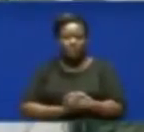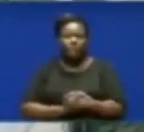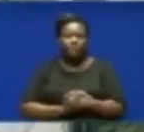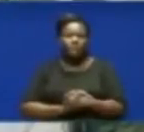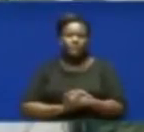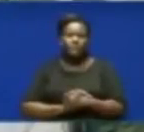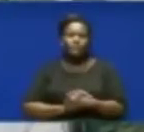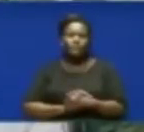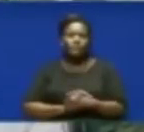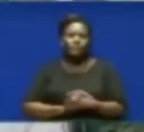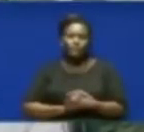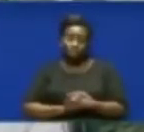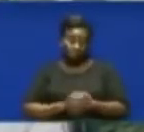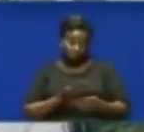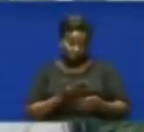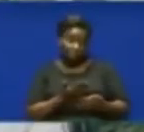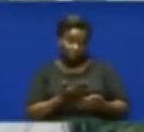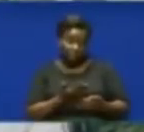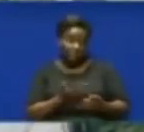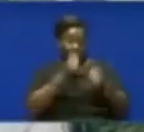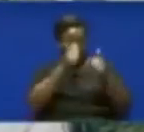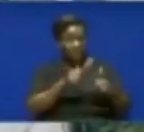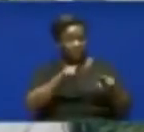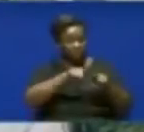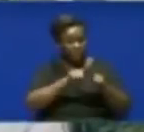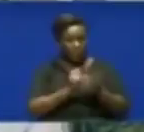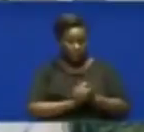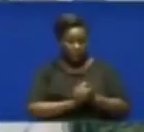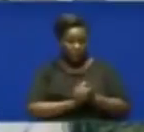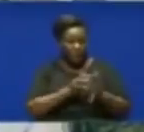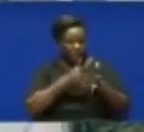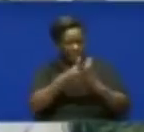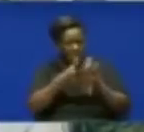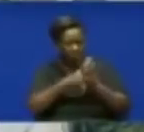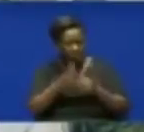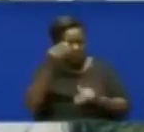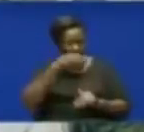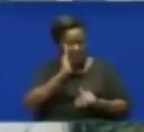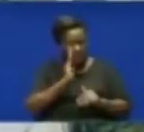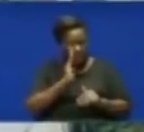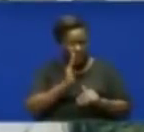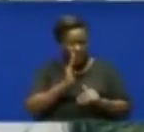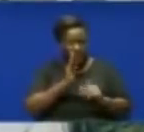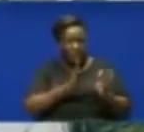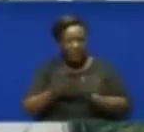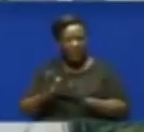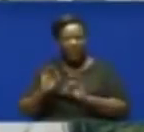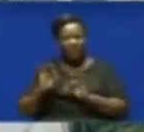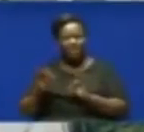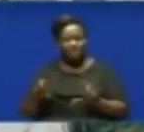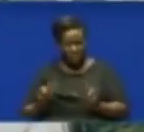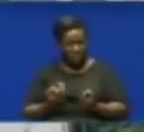Sasa ni Kulthum Ali ambaye anatuletea taarifa serikali ya Tanzania kuhusu ugonjwa wa corona na